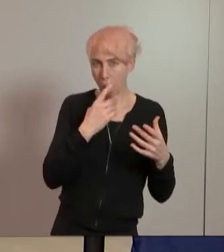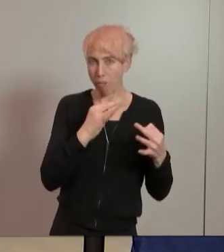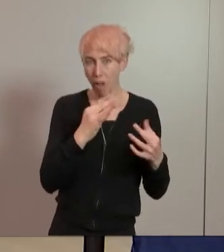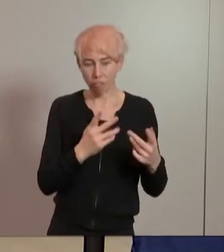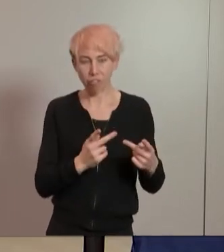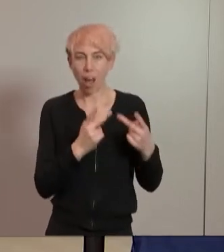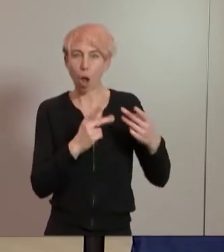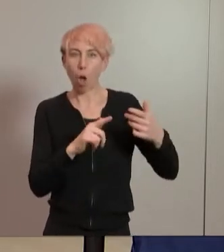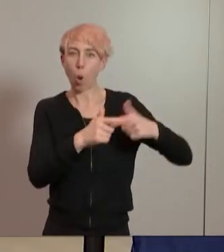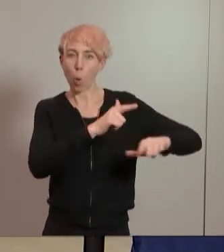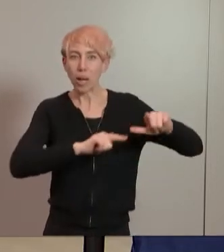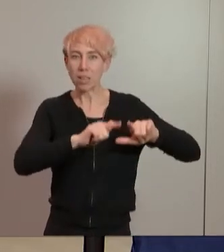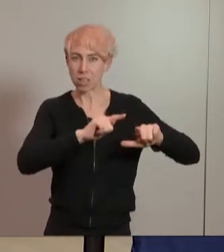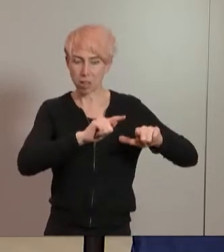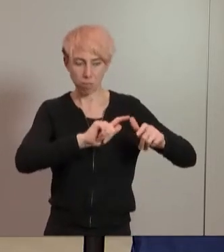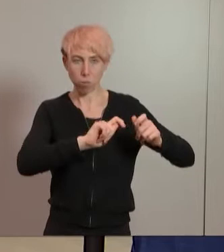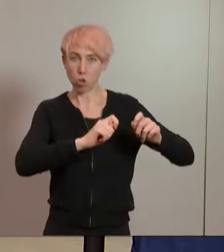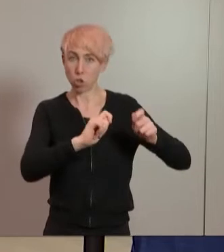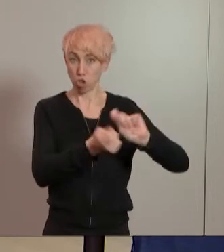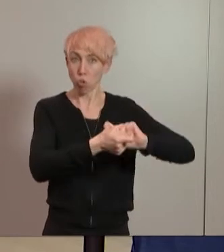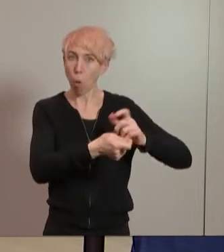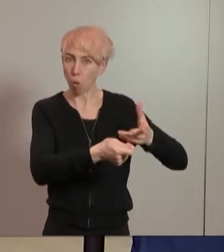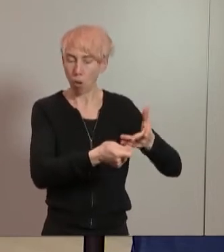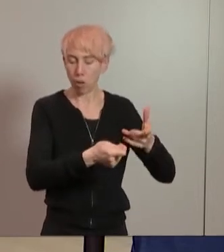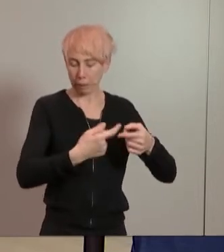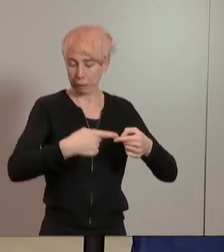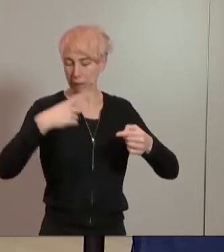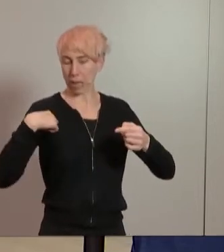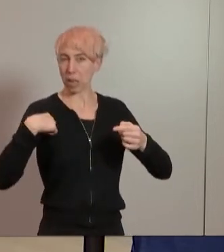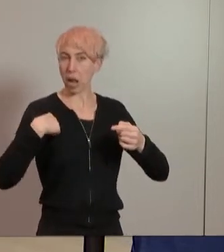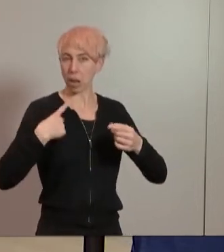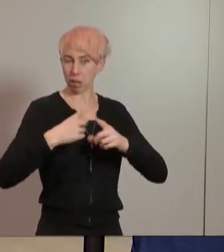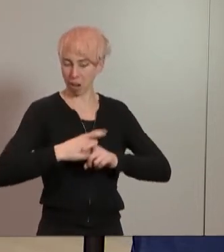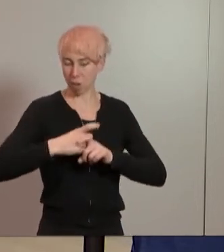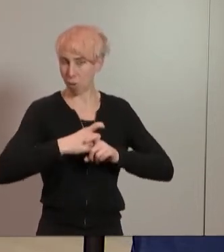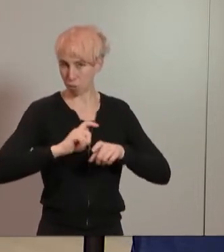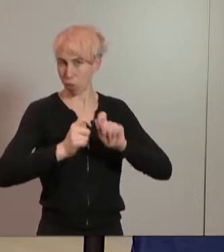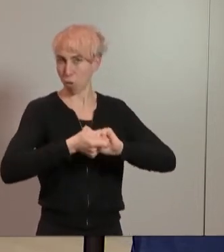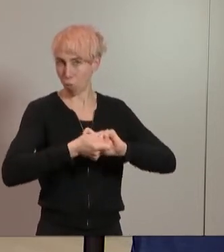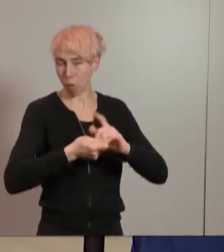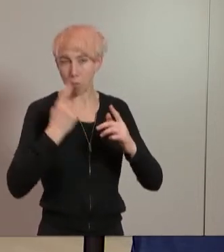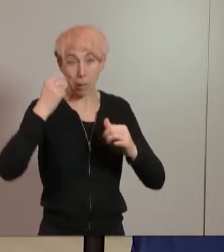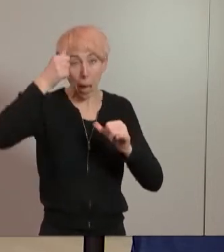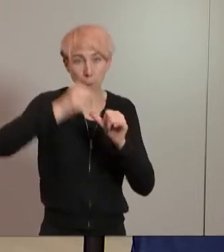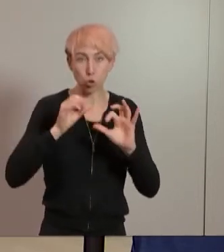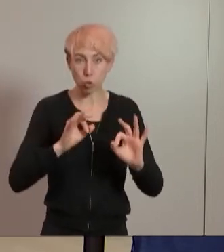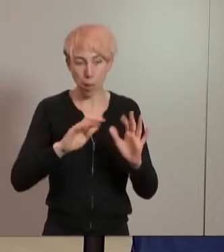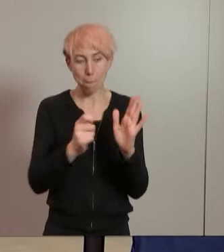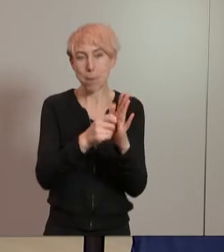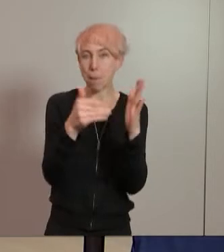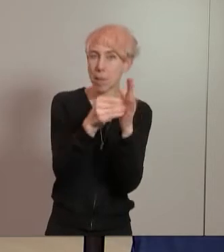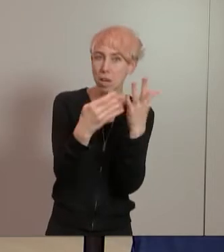locatives. La dernière révision générale du calcul de la valeur locative, si nos souvenirs sont bons, date de